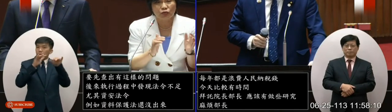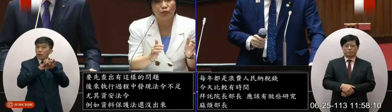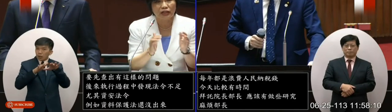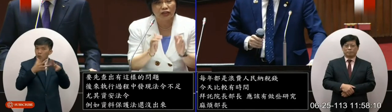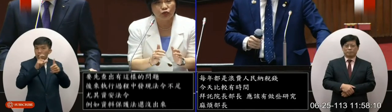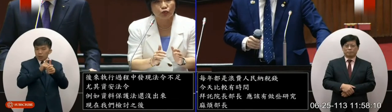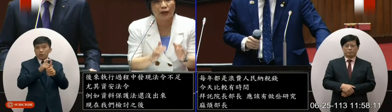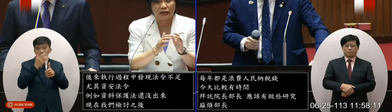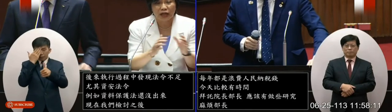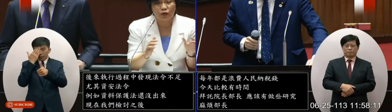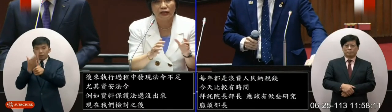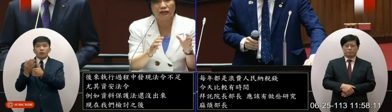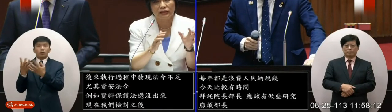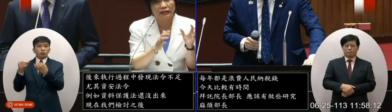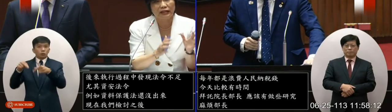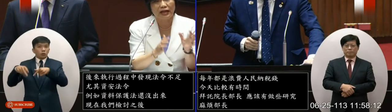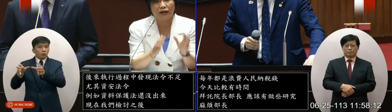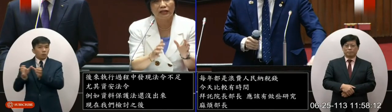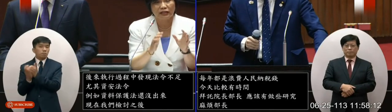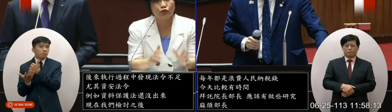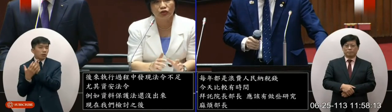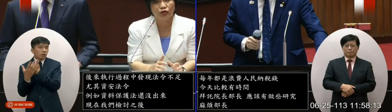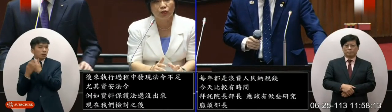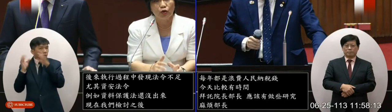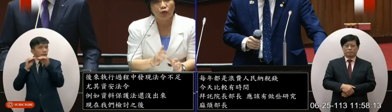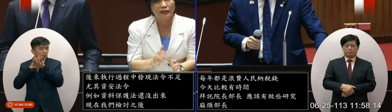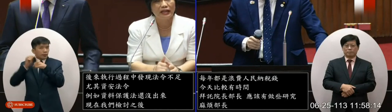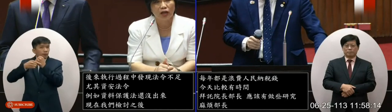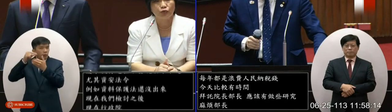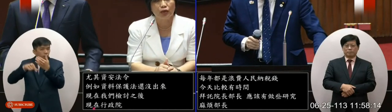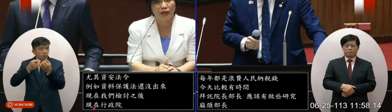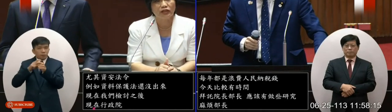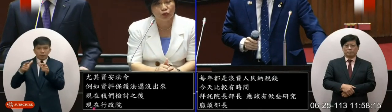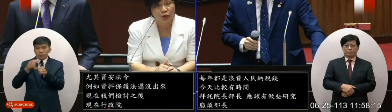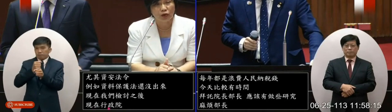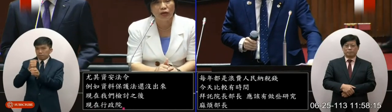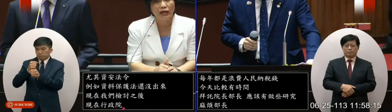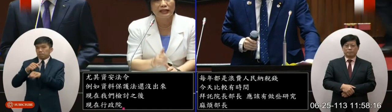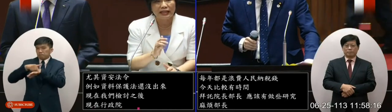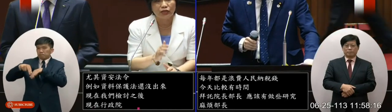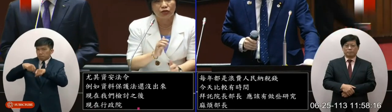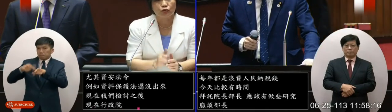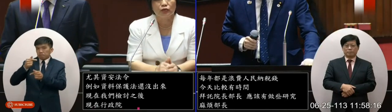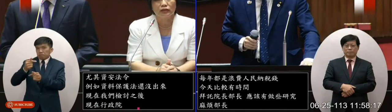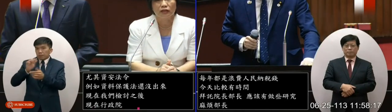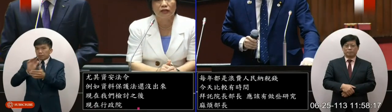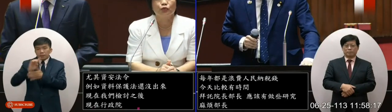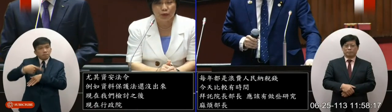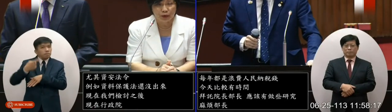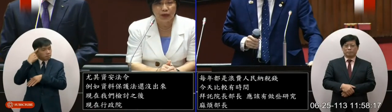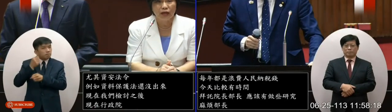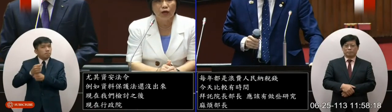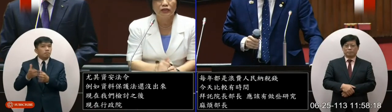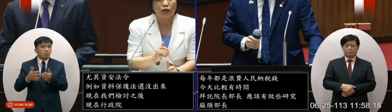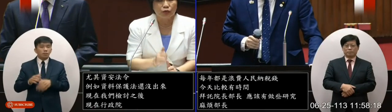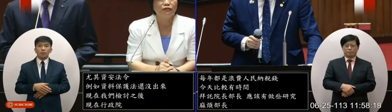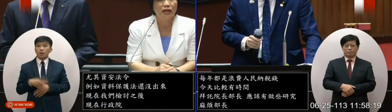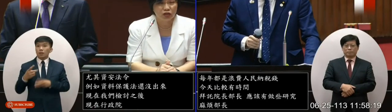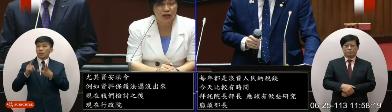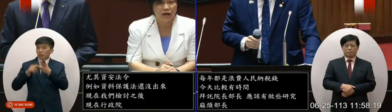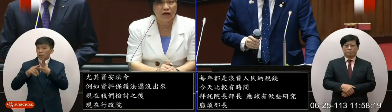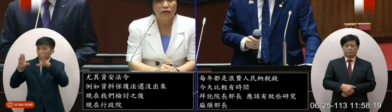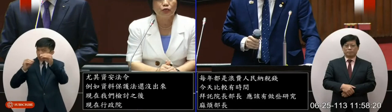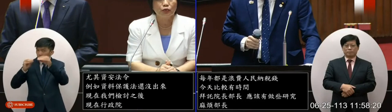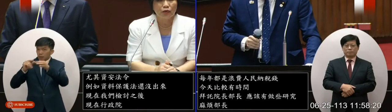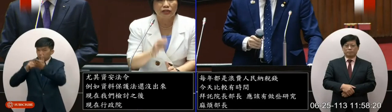他希望数位部可以协助把相关的这个治安的法令健全之后，我们再来考虑要不要继续推动。那再来就是所谓的调阅委员会，我想委员